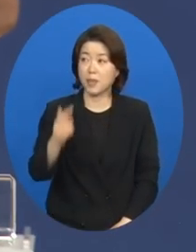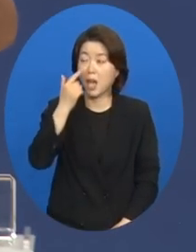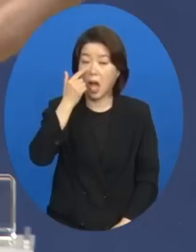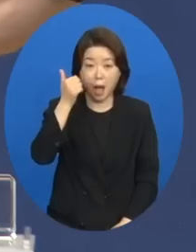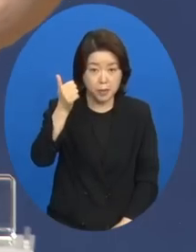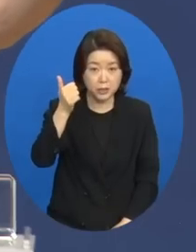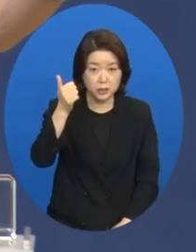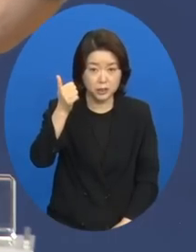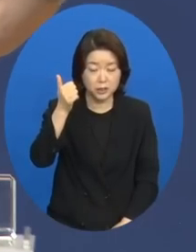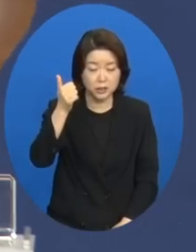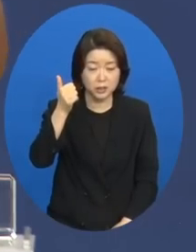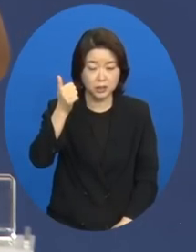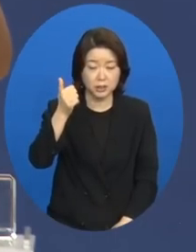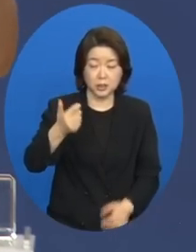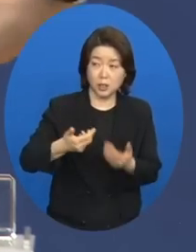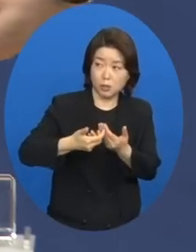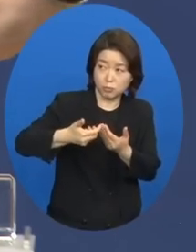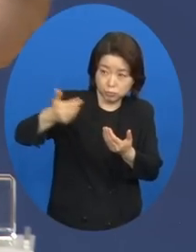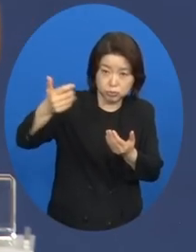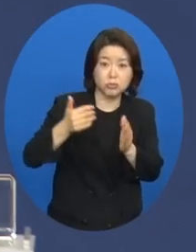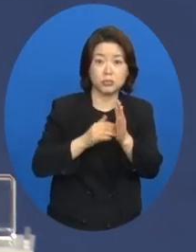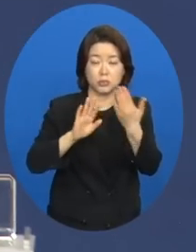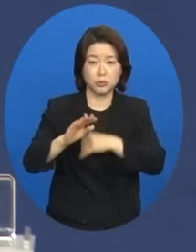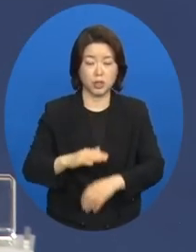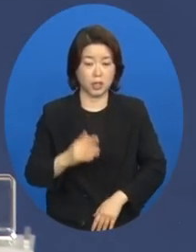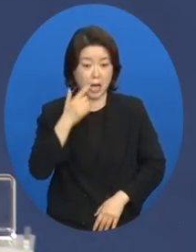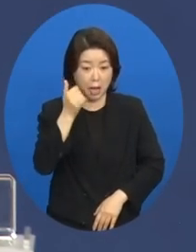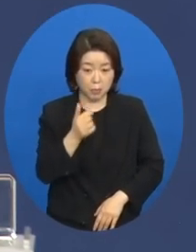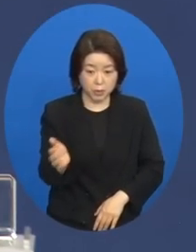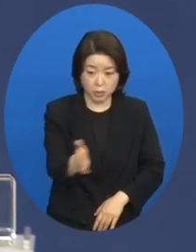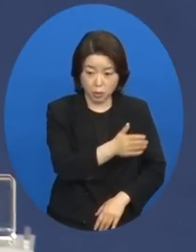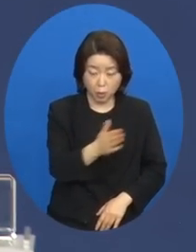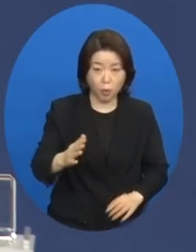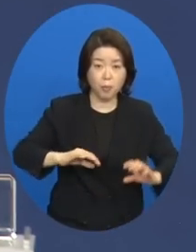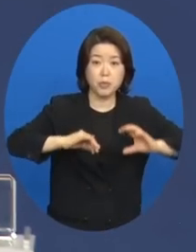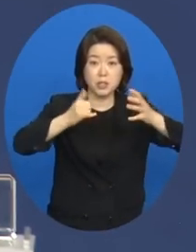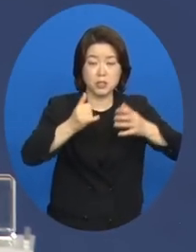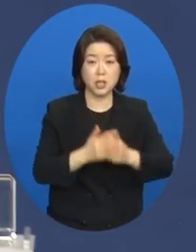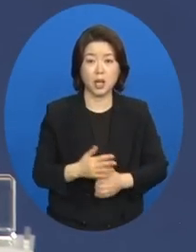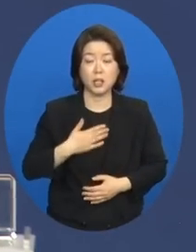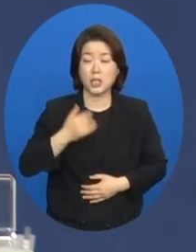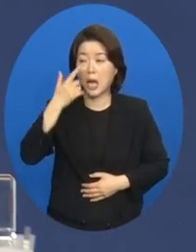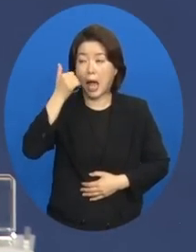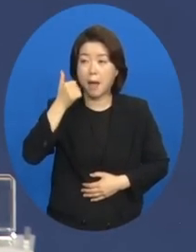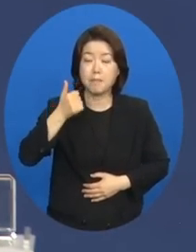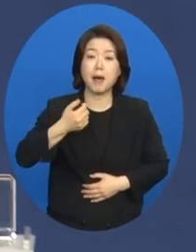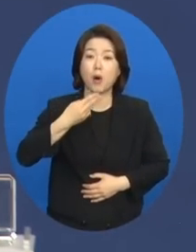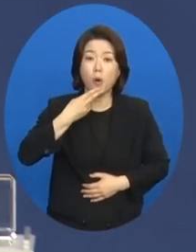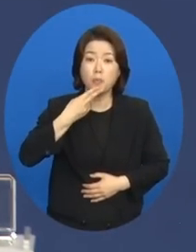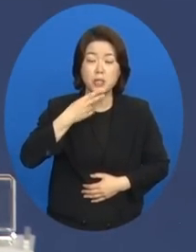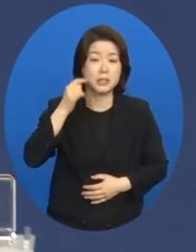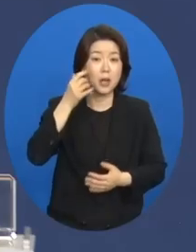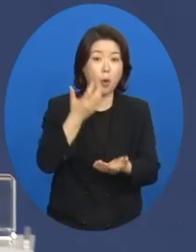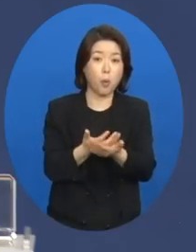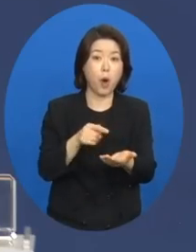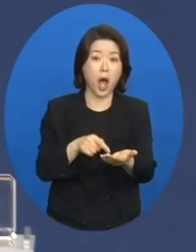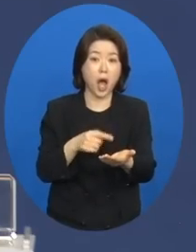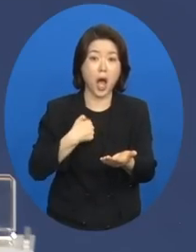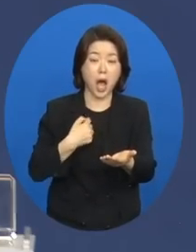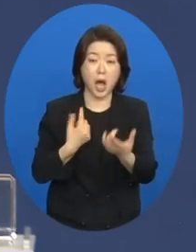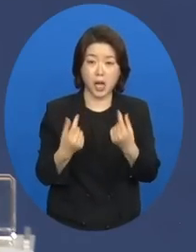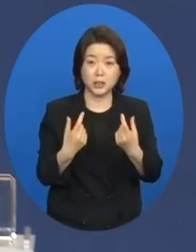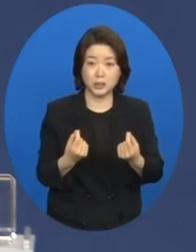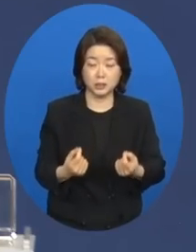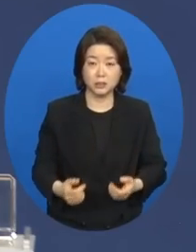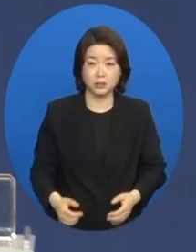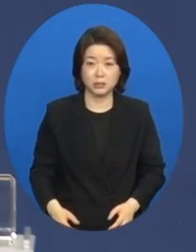아버지를 잃고 난 아버지가 없는 세상에 애비 없는 자식으로 딱 남겨졌다는 사실이